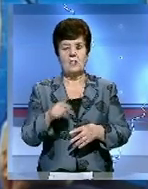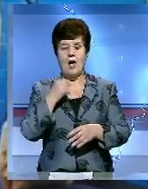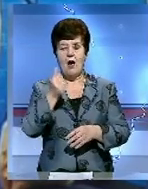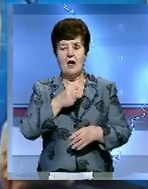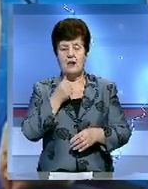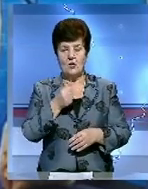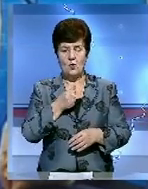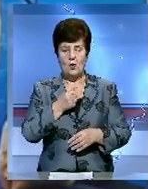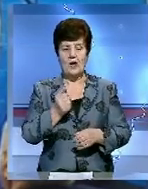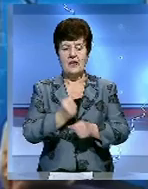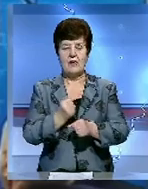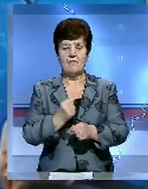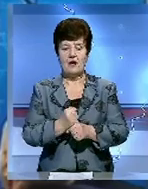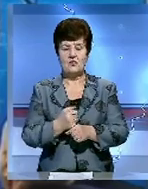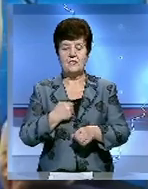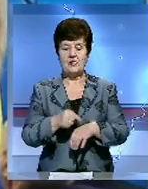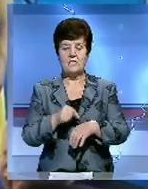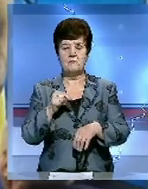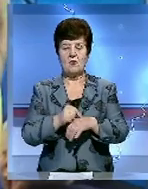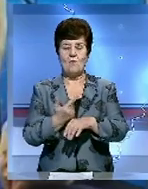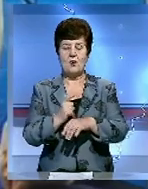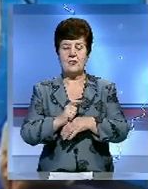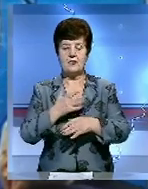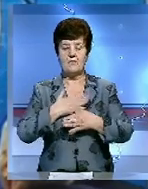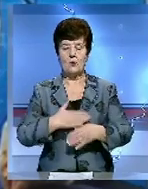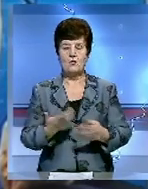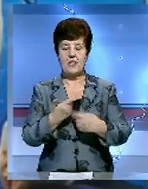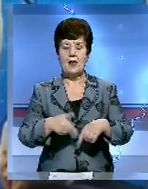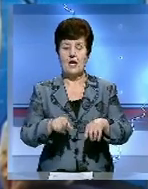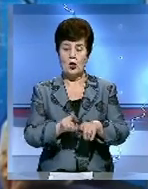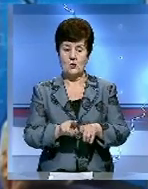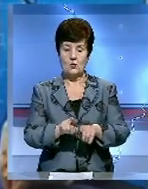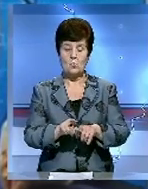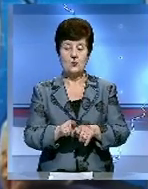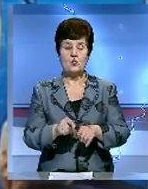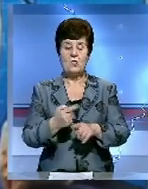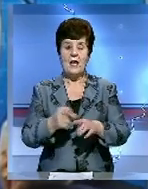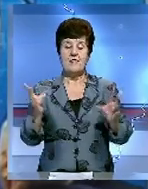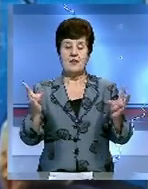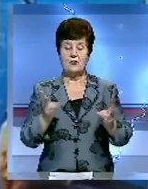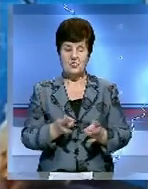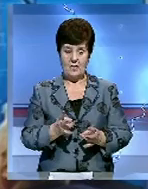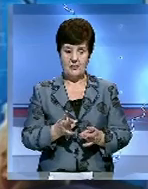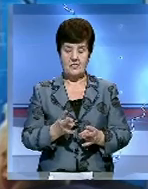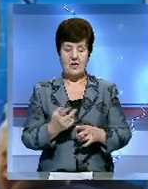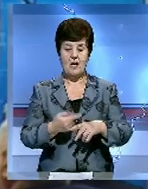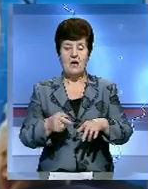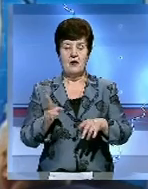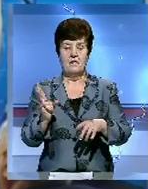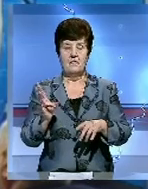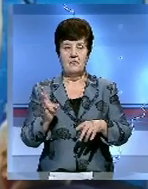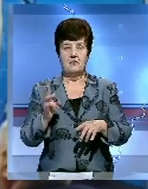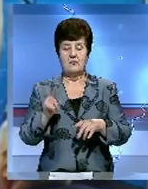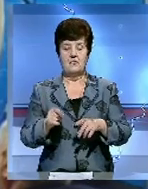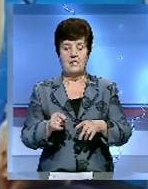ne face să ne simțim foarte satisfăcuți, dar totuși ne accentuează la fel și necesitatea continuării unor eforturi